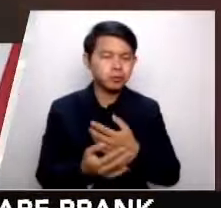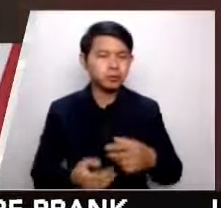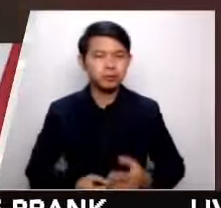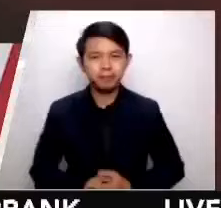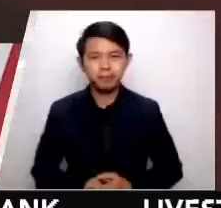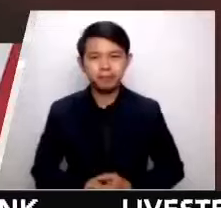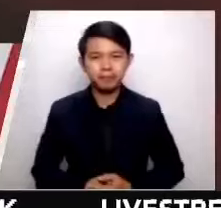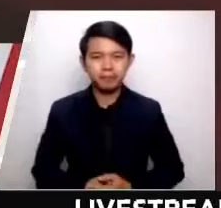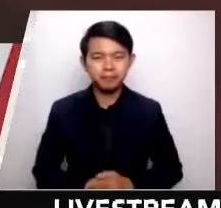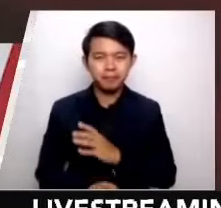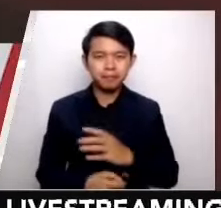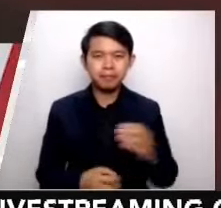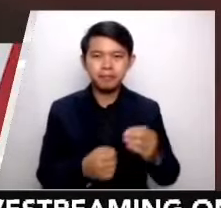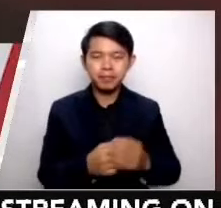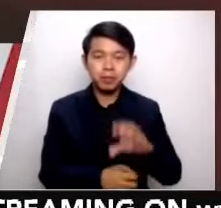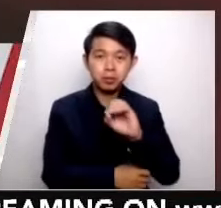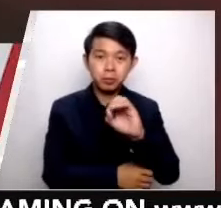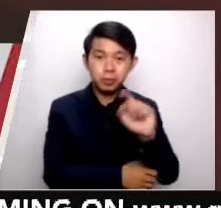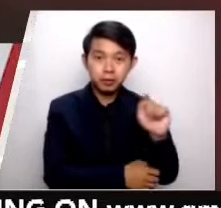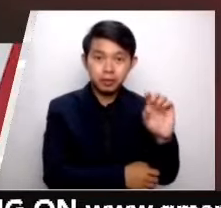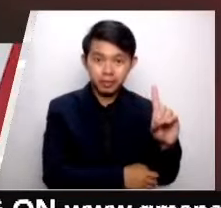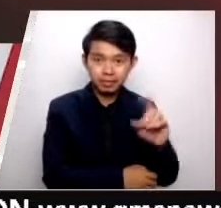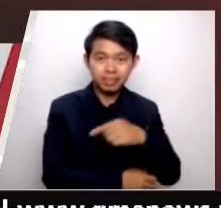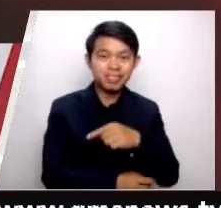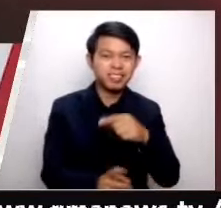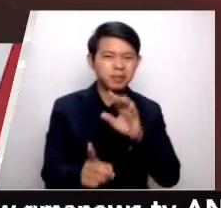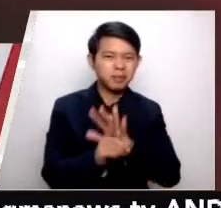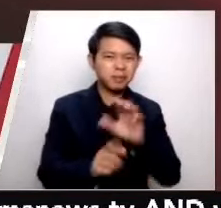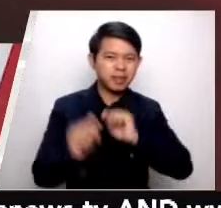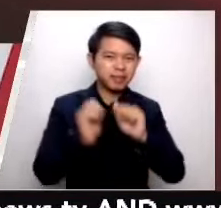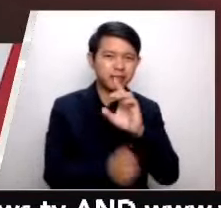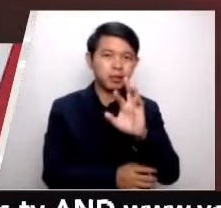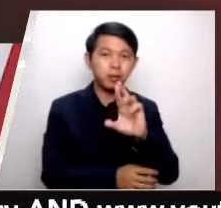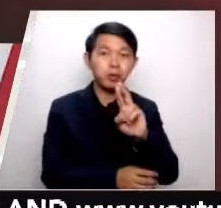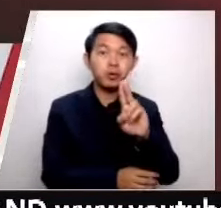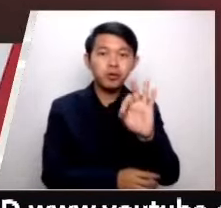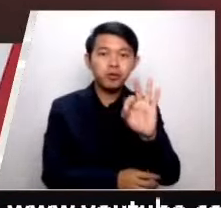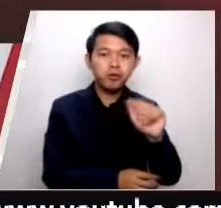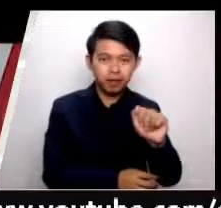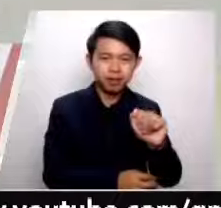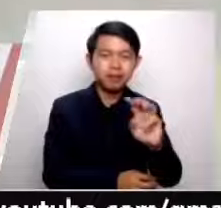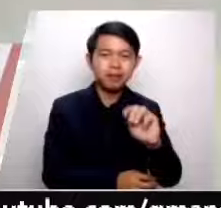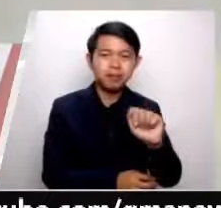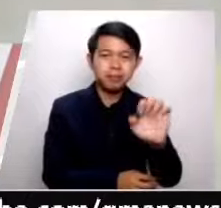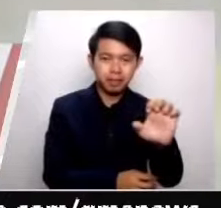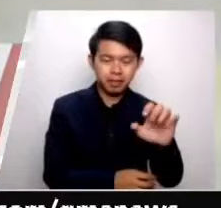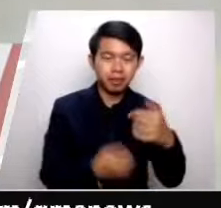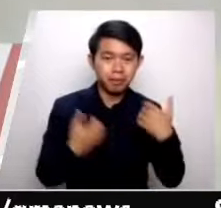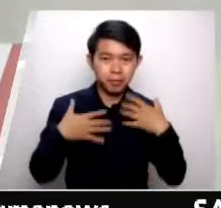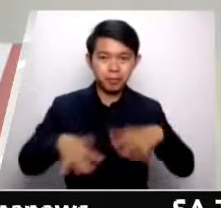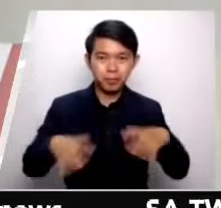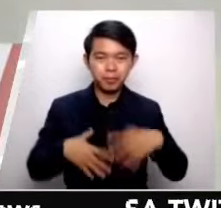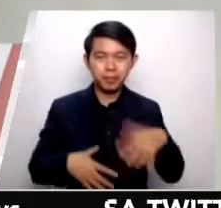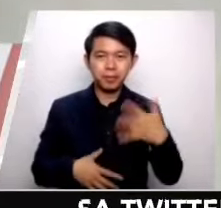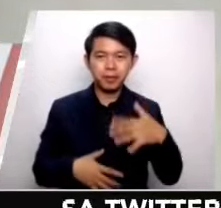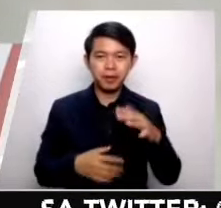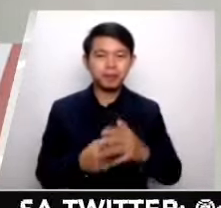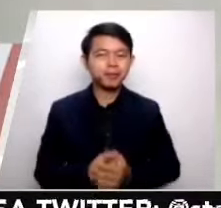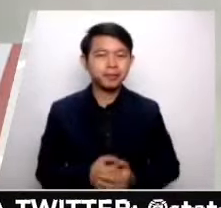Pasabog din ang OOTD ni Rufa May Quinto na sexy red see-through jumpsuit. Sa social media